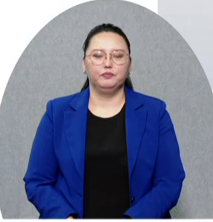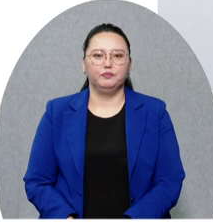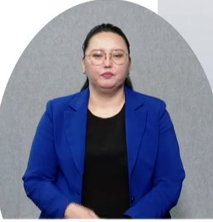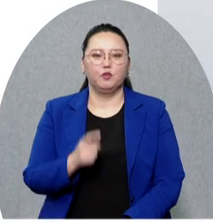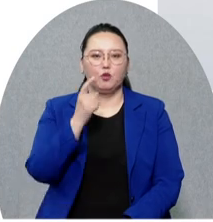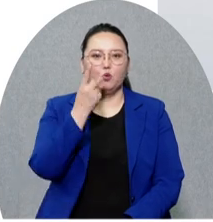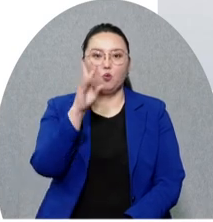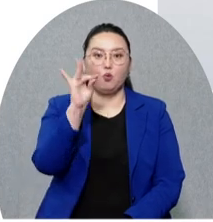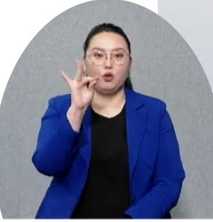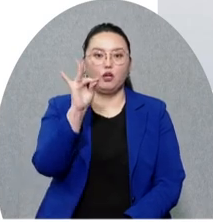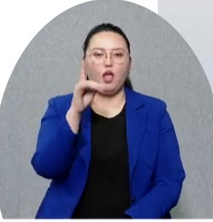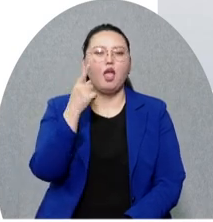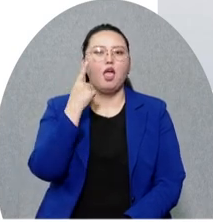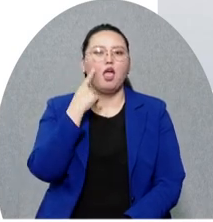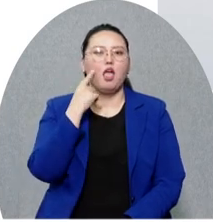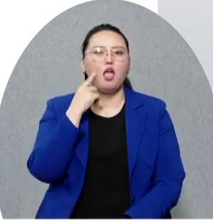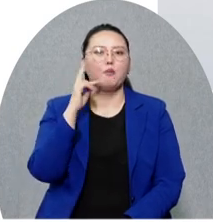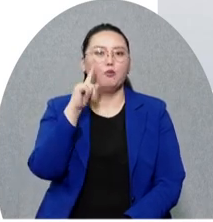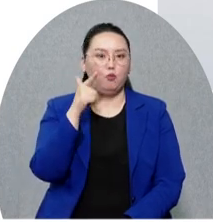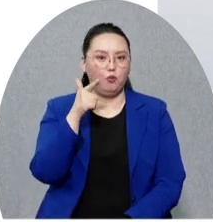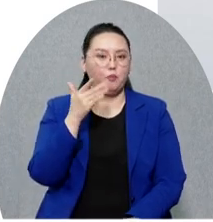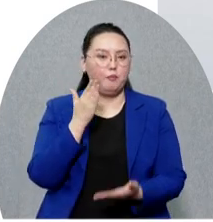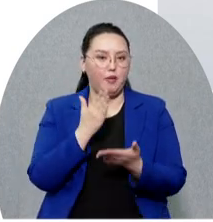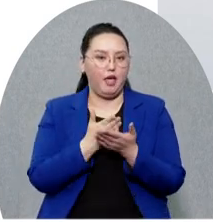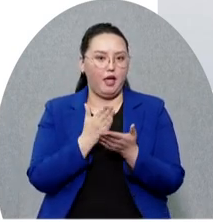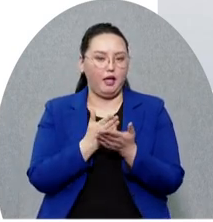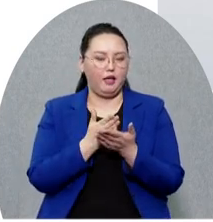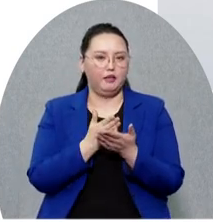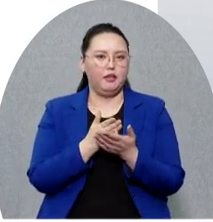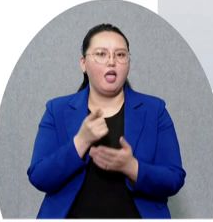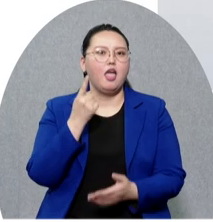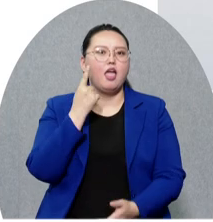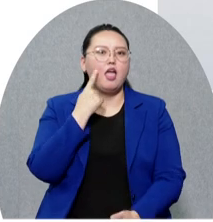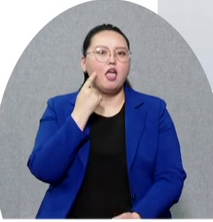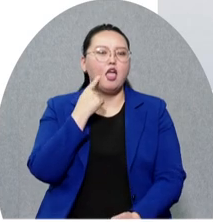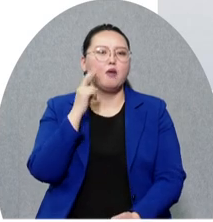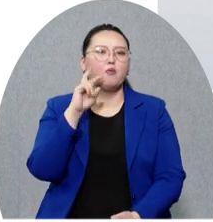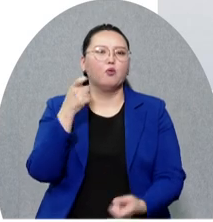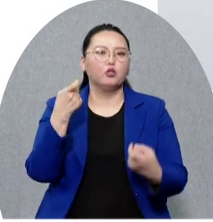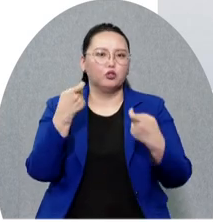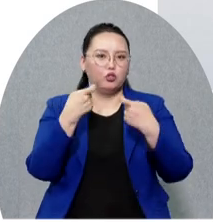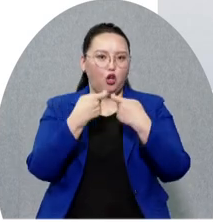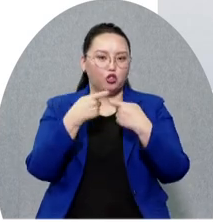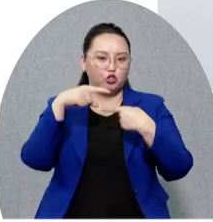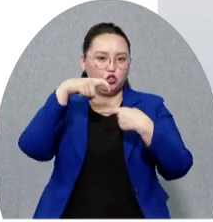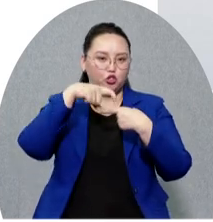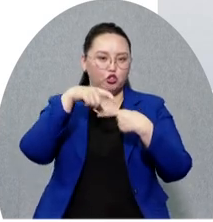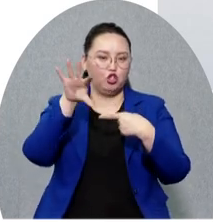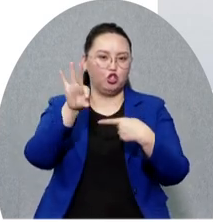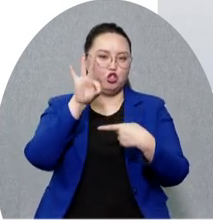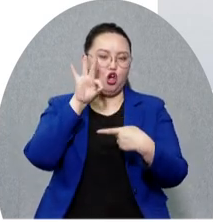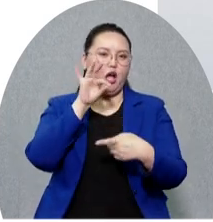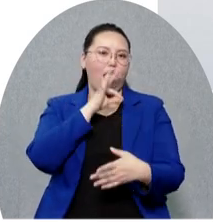За тэгэхээр хүр гэдэг үг маань эм үг учраас эм үгийн нөхцөлийг сонгон ашиглаж байгаа